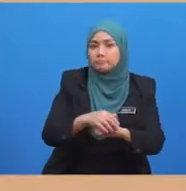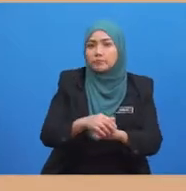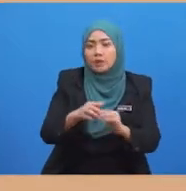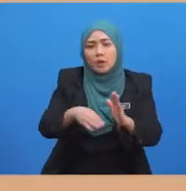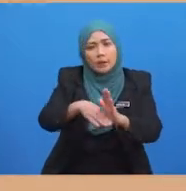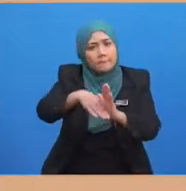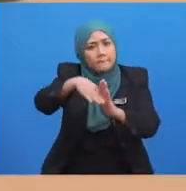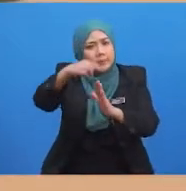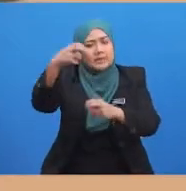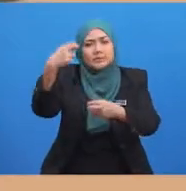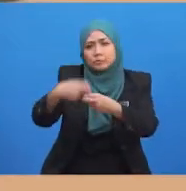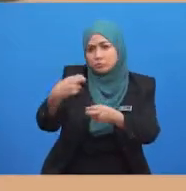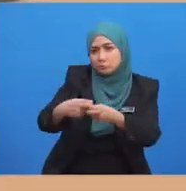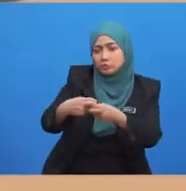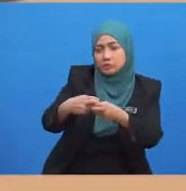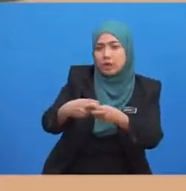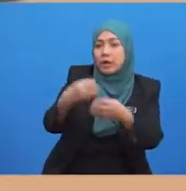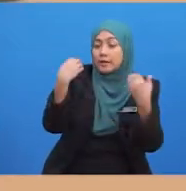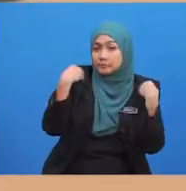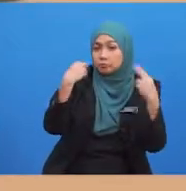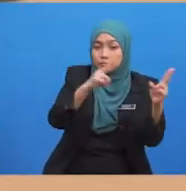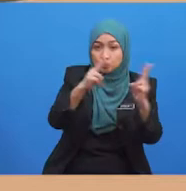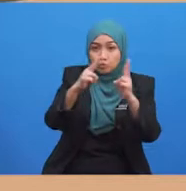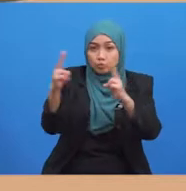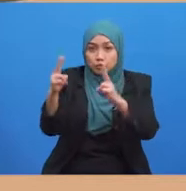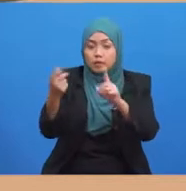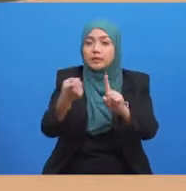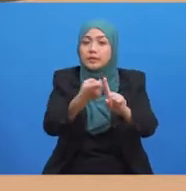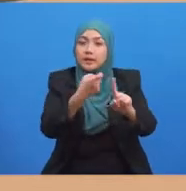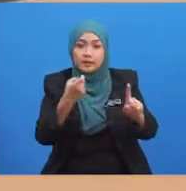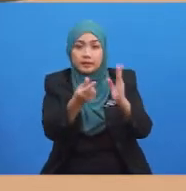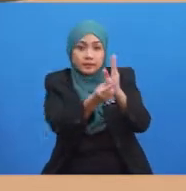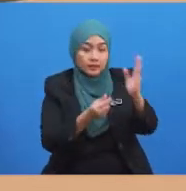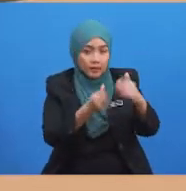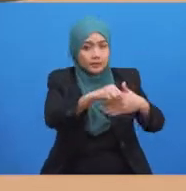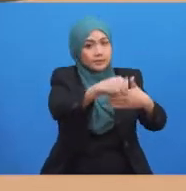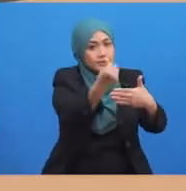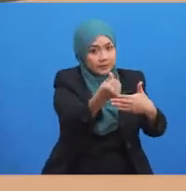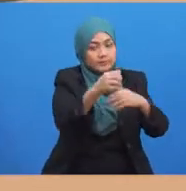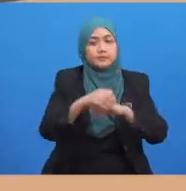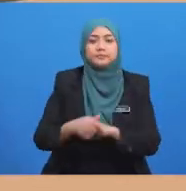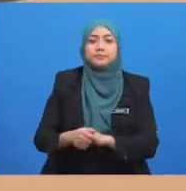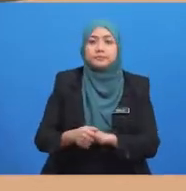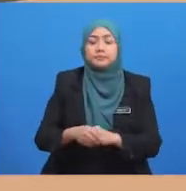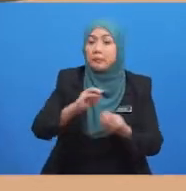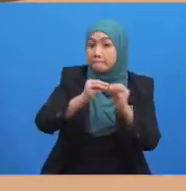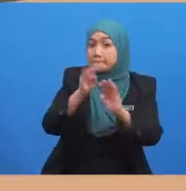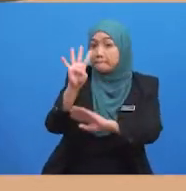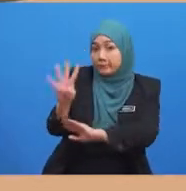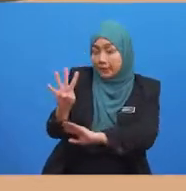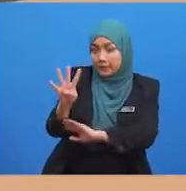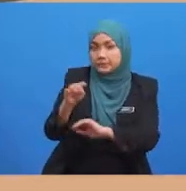lebih sukar dioksidakan berbanding getah asli. Dan yang